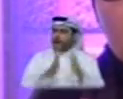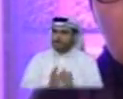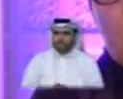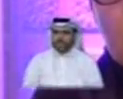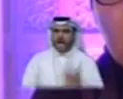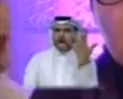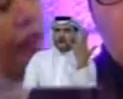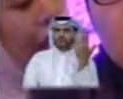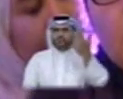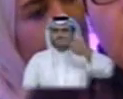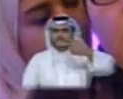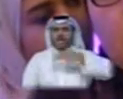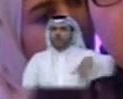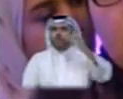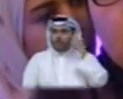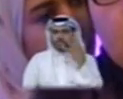95% منها